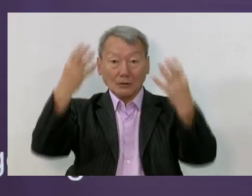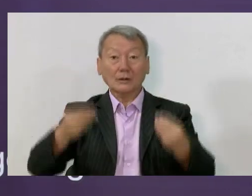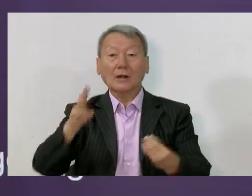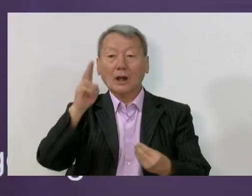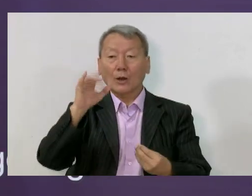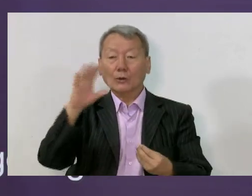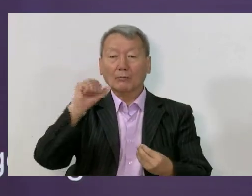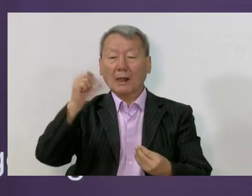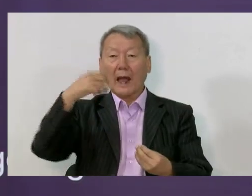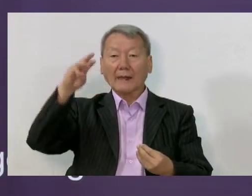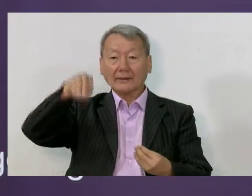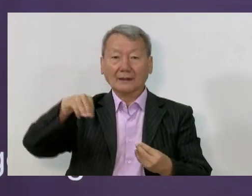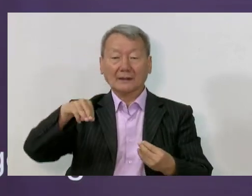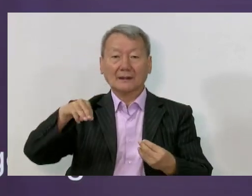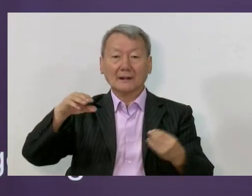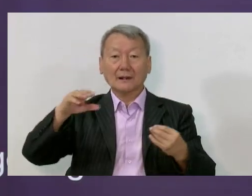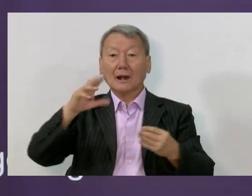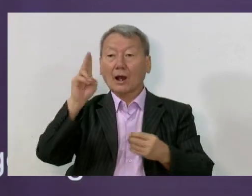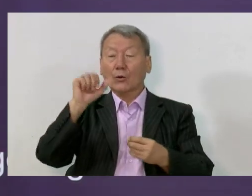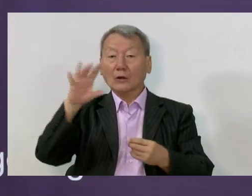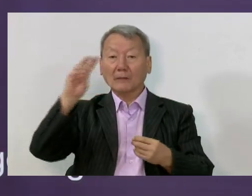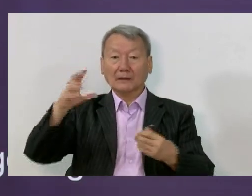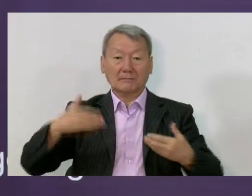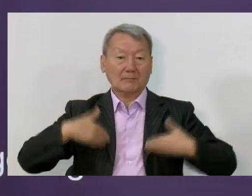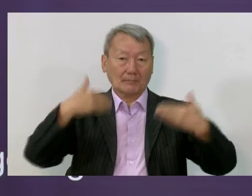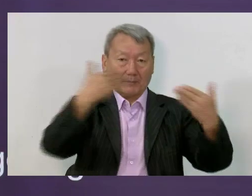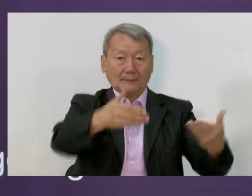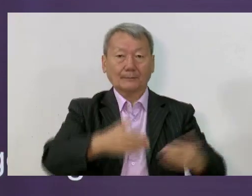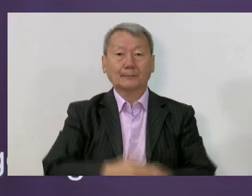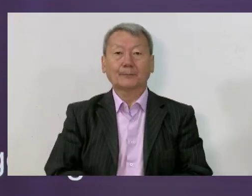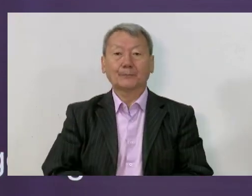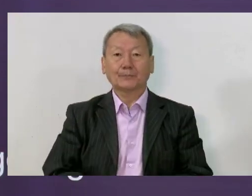құрманайтыңыз тар марек болсын.